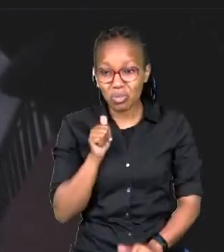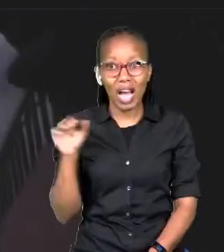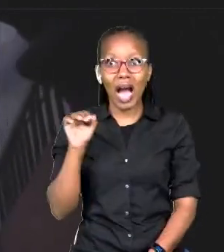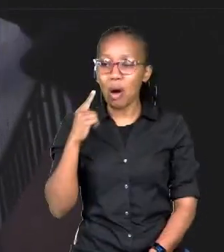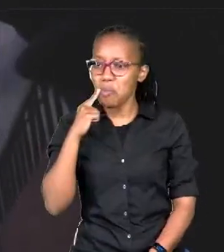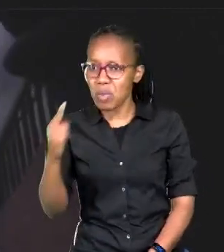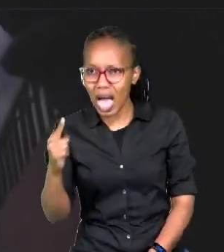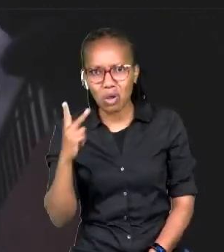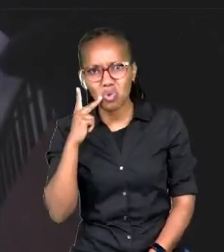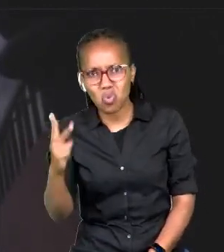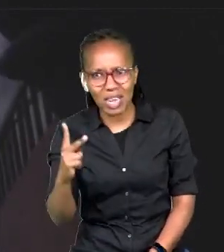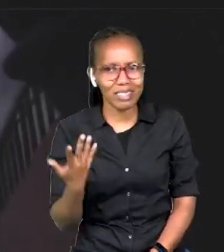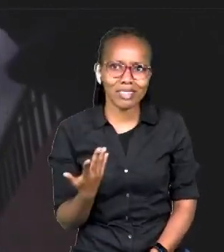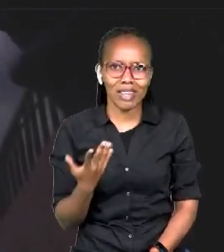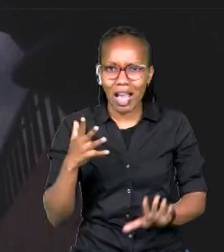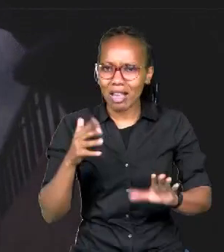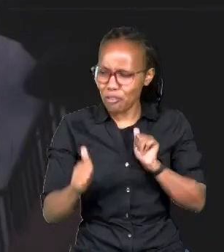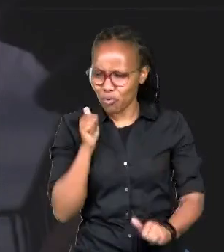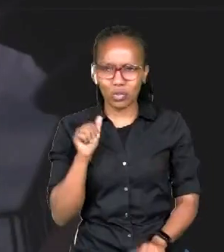ni 100, 200 hivyo hivyo.